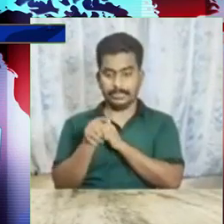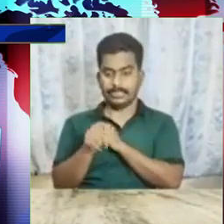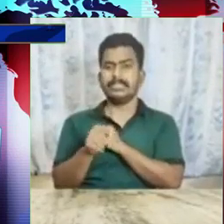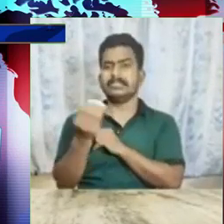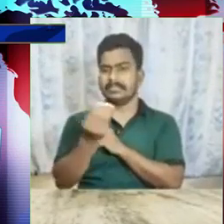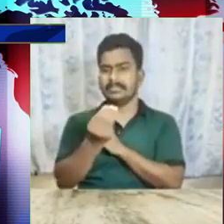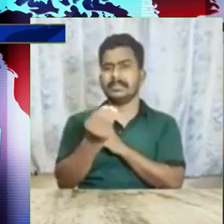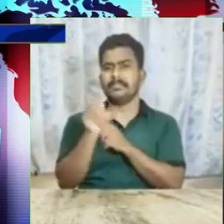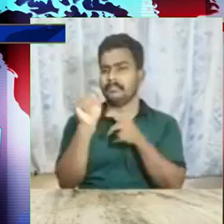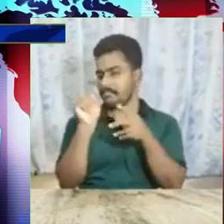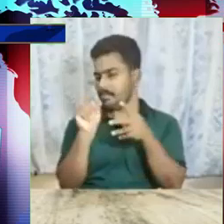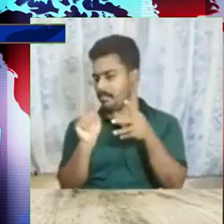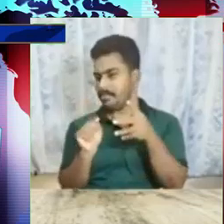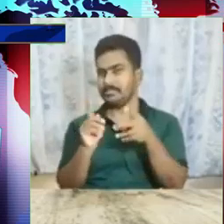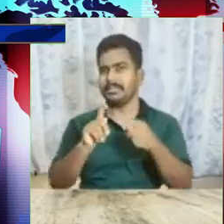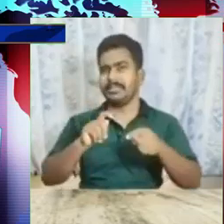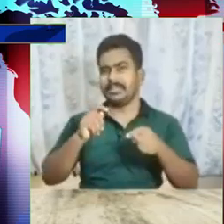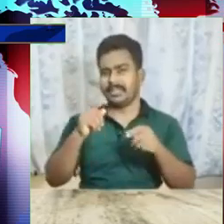ട്രെയിൻ വഴി തിരിച്ചു കൊണ്ടുവരാനുള്ള